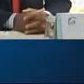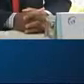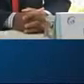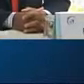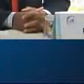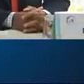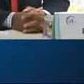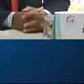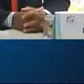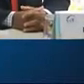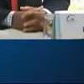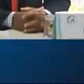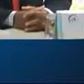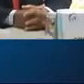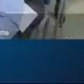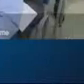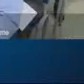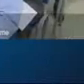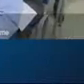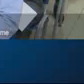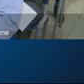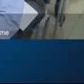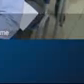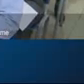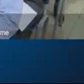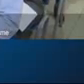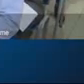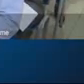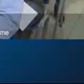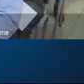le tabagisme une de ses priorités.